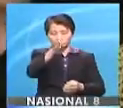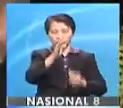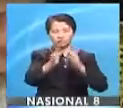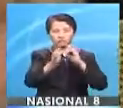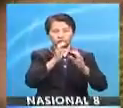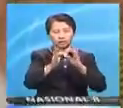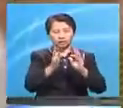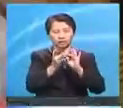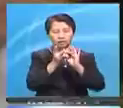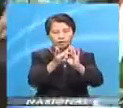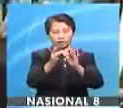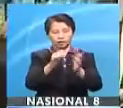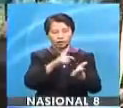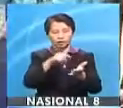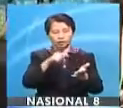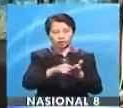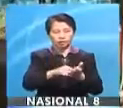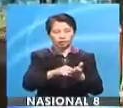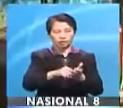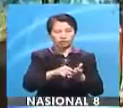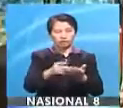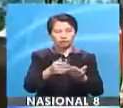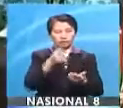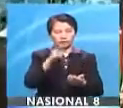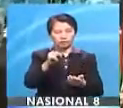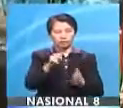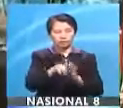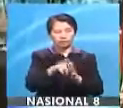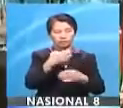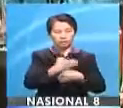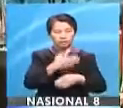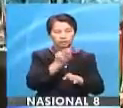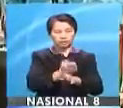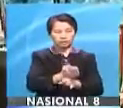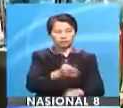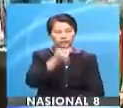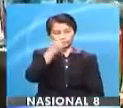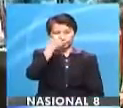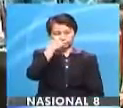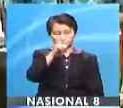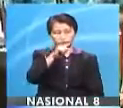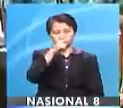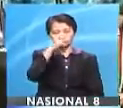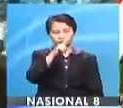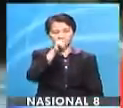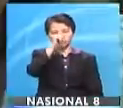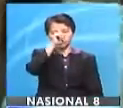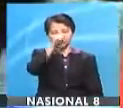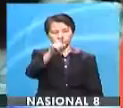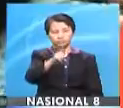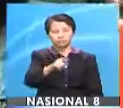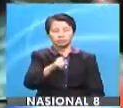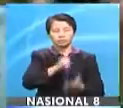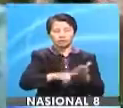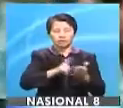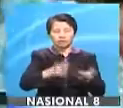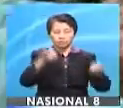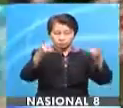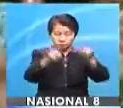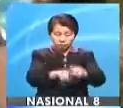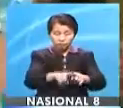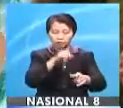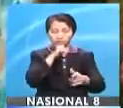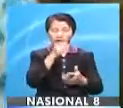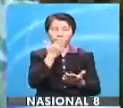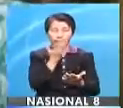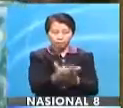link. Ini merupakan satu mekanisme yang dibentuk untuk memastikan supaya sebarang kejadian yang tidak